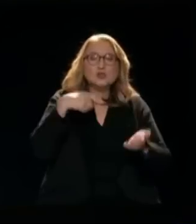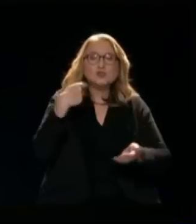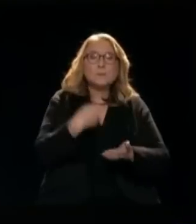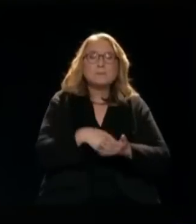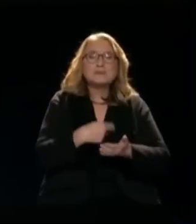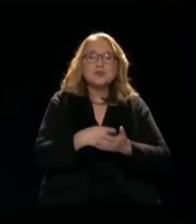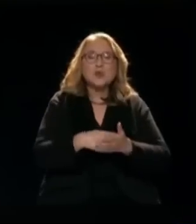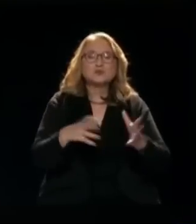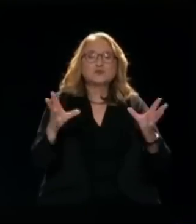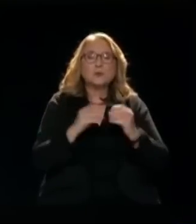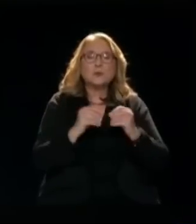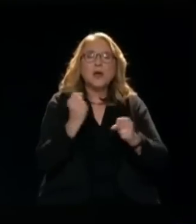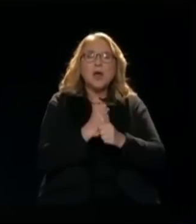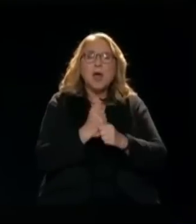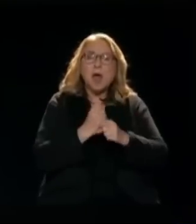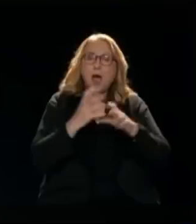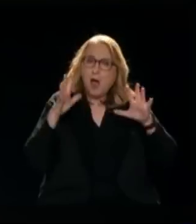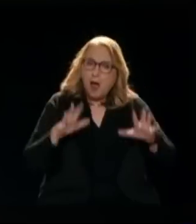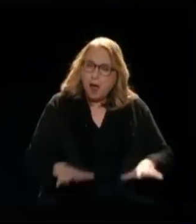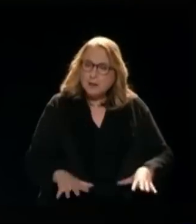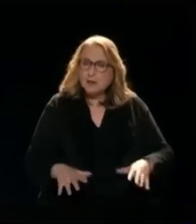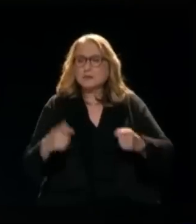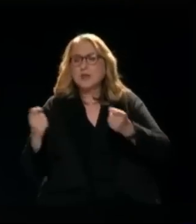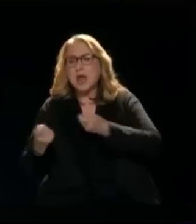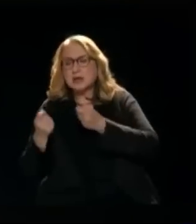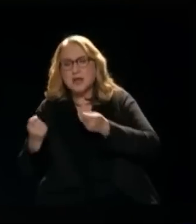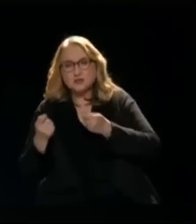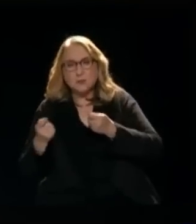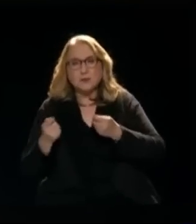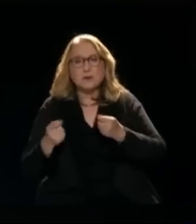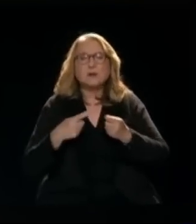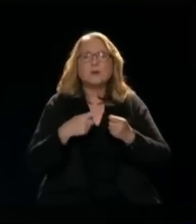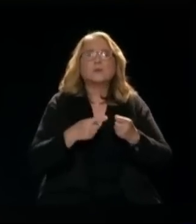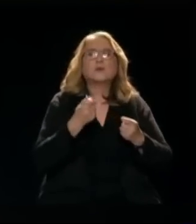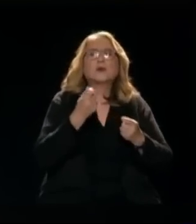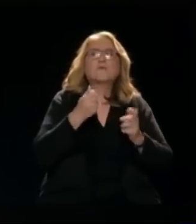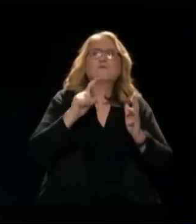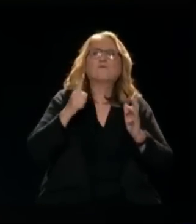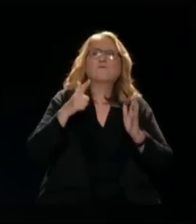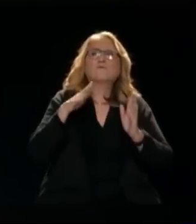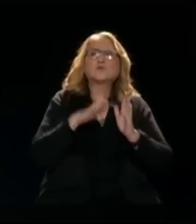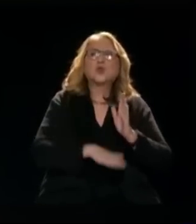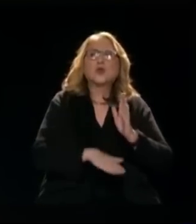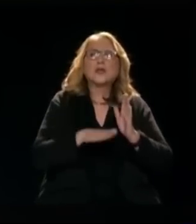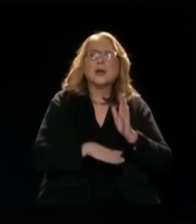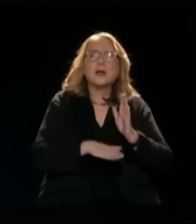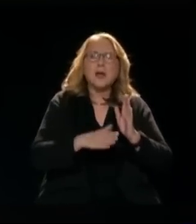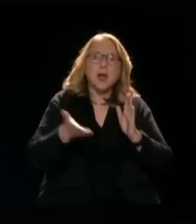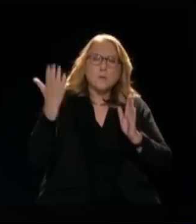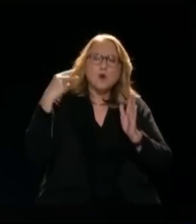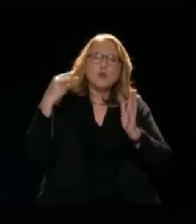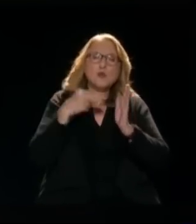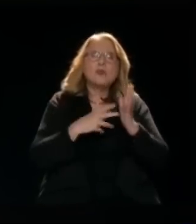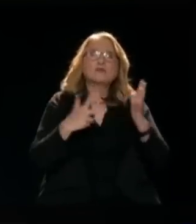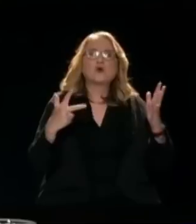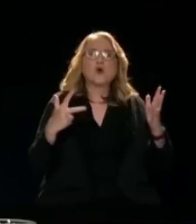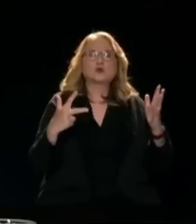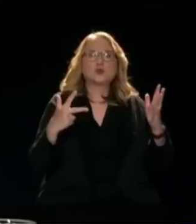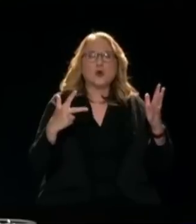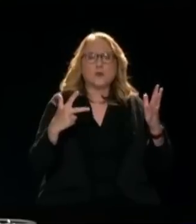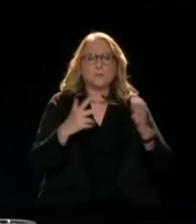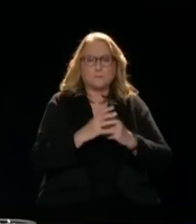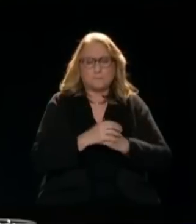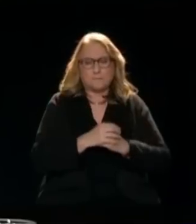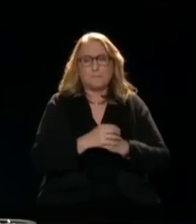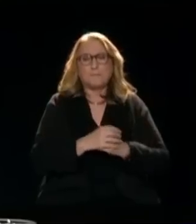όλα τα άνεργα και εργαζόμενα νοικοκυριά που βρίσκονται κάτω από το κατώφλι φτώχειας του 8. Για πείτε το. Κοιτάξτε να δείτε. Εδώ έτσι